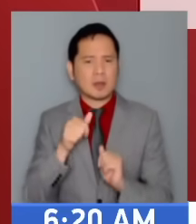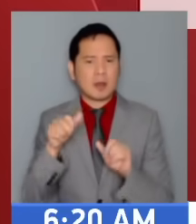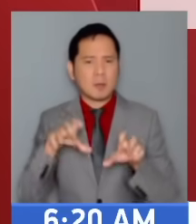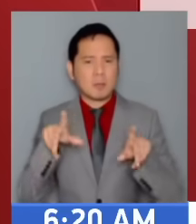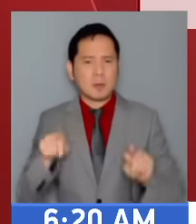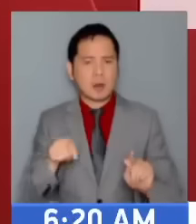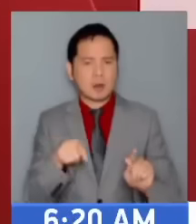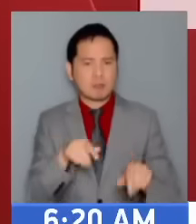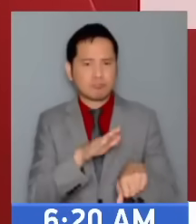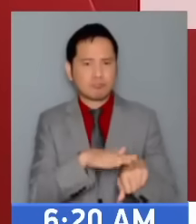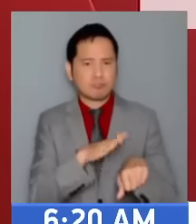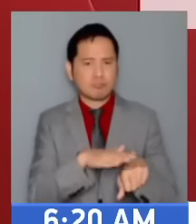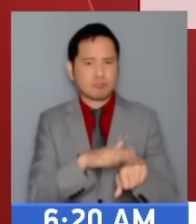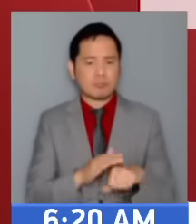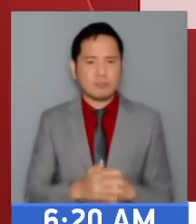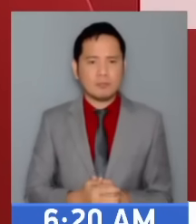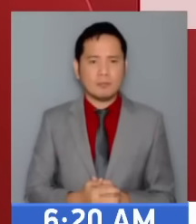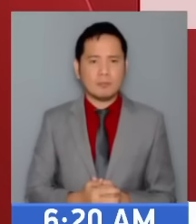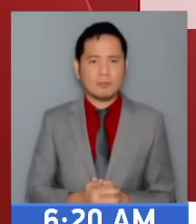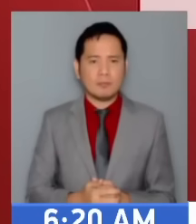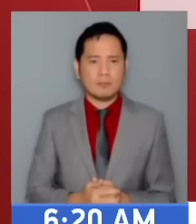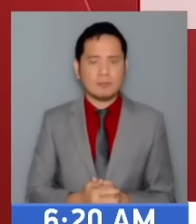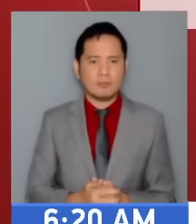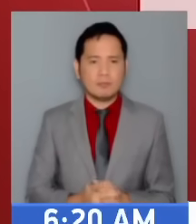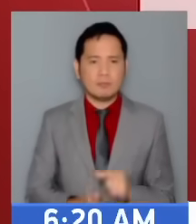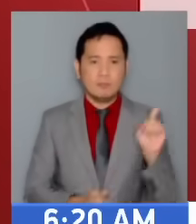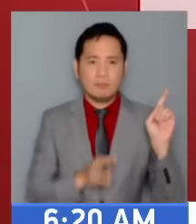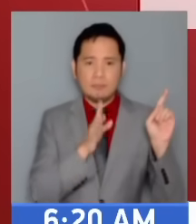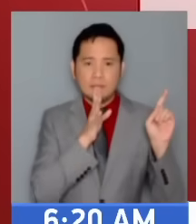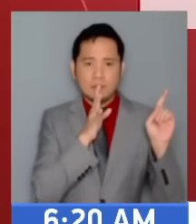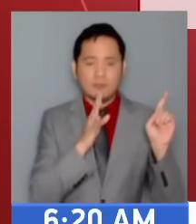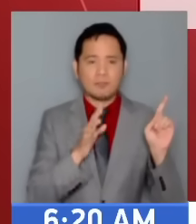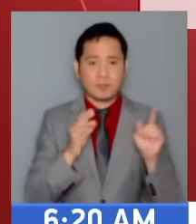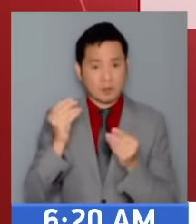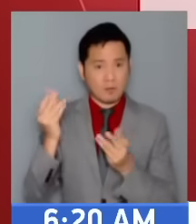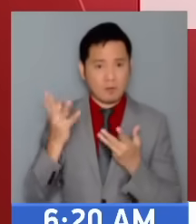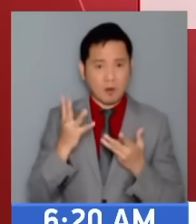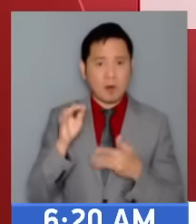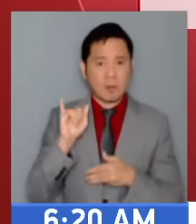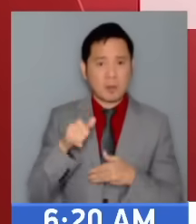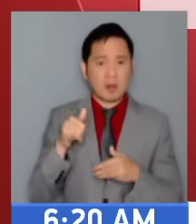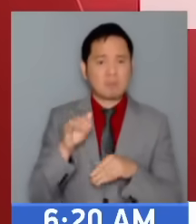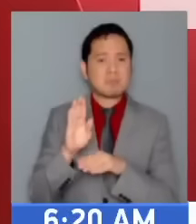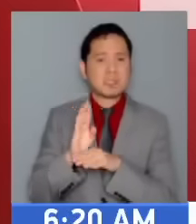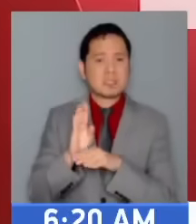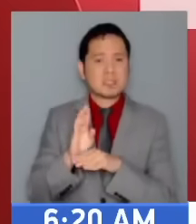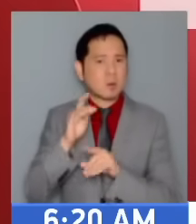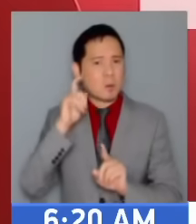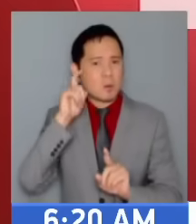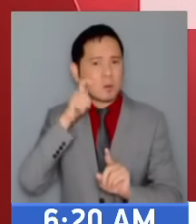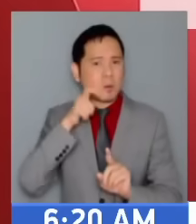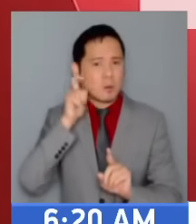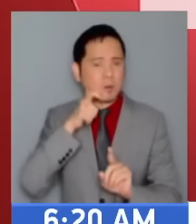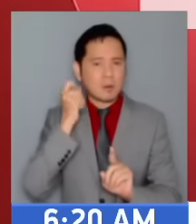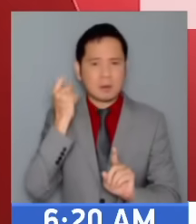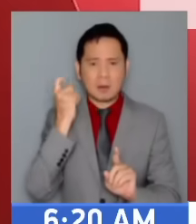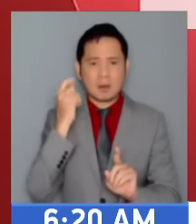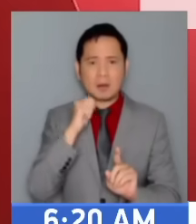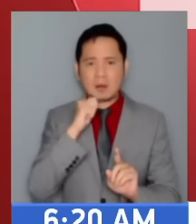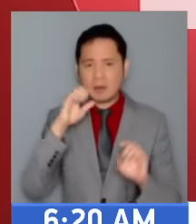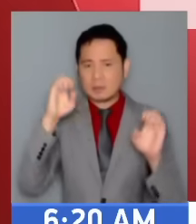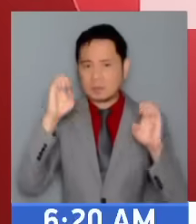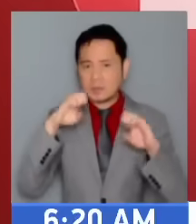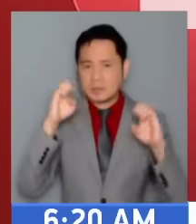center call center pero nung pating sa lugar hindi niya in-expect daw na ang kanyang